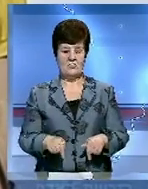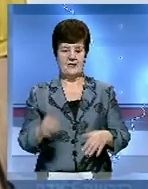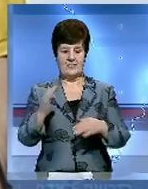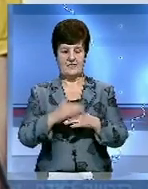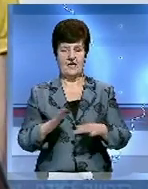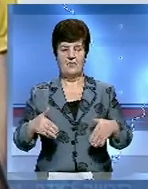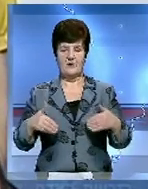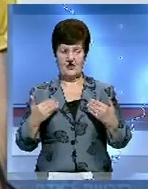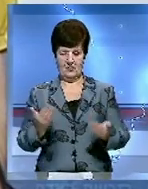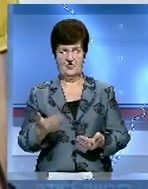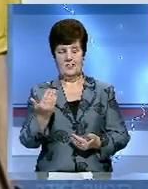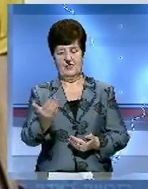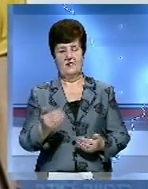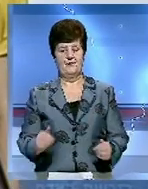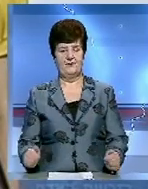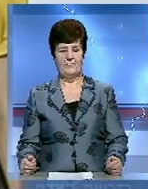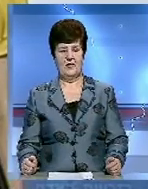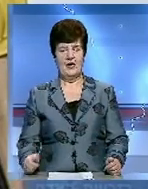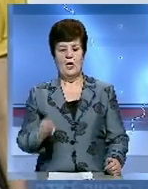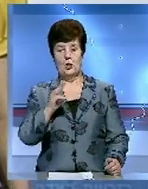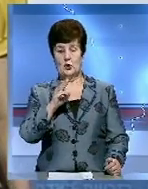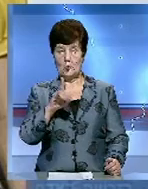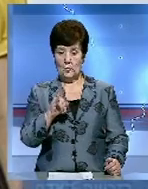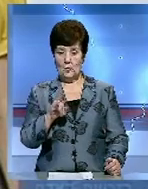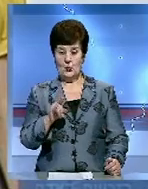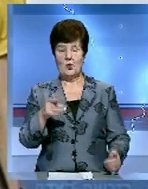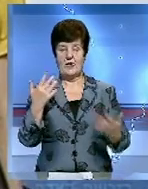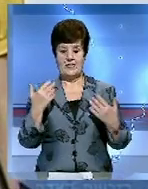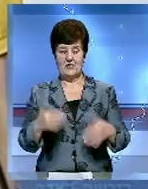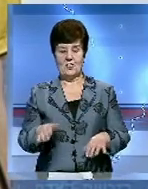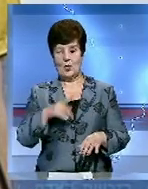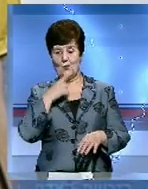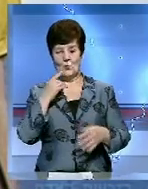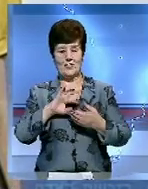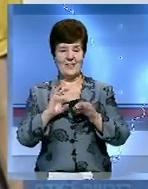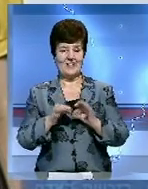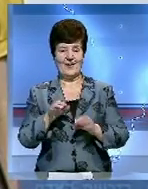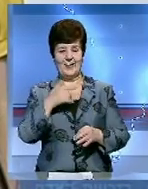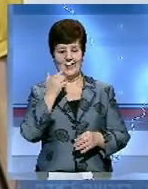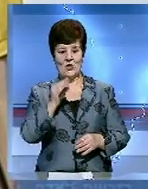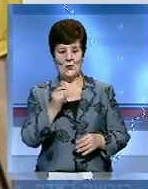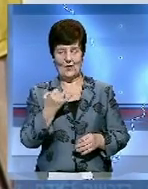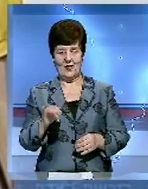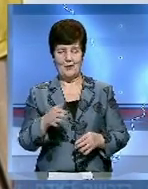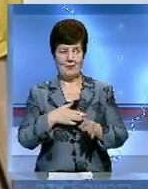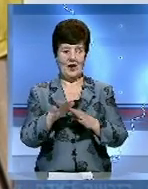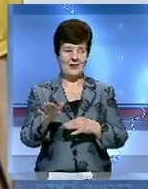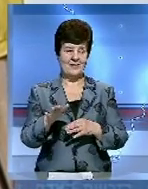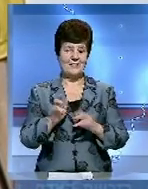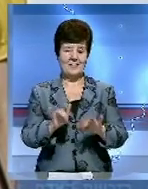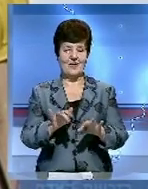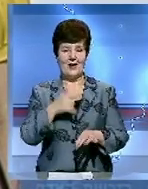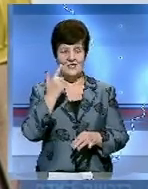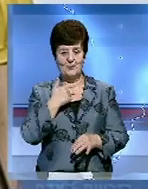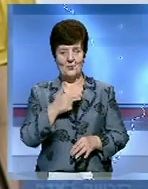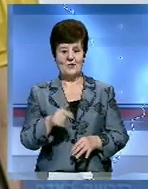acest context. Tu deja, Iurie, dai prea multe detalii. Deci, practic, ai spus totul. Ai spus și despre